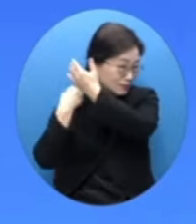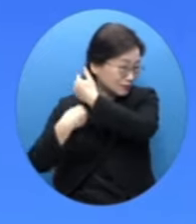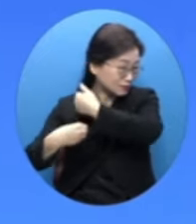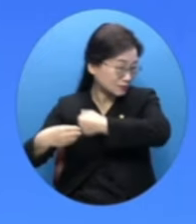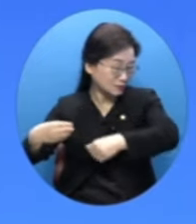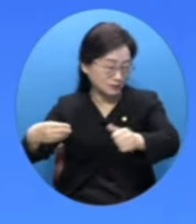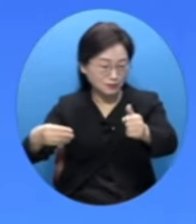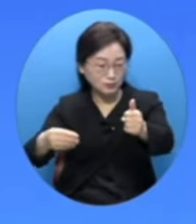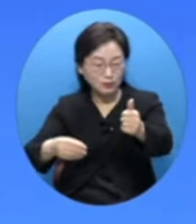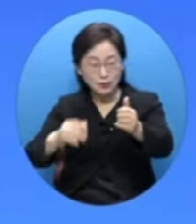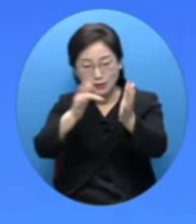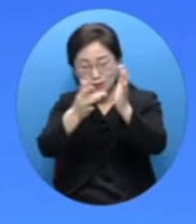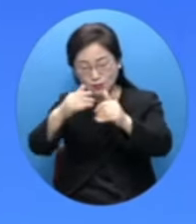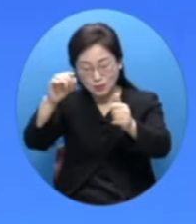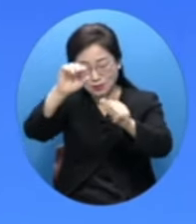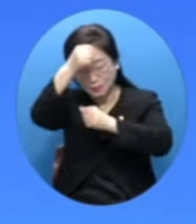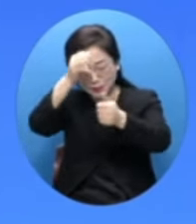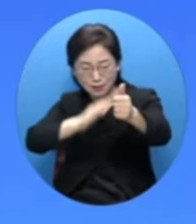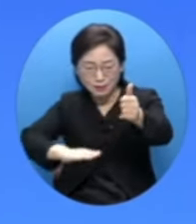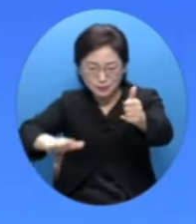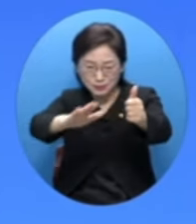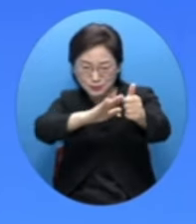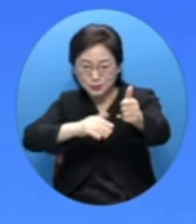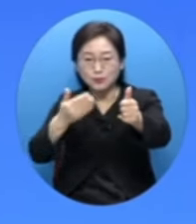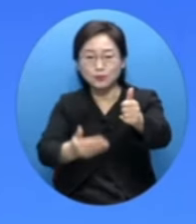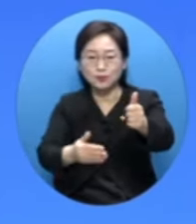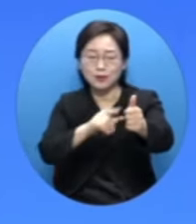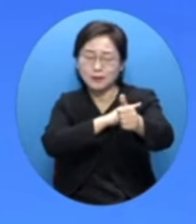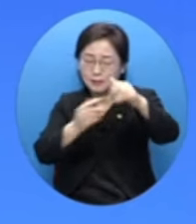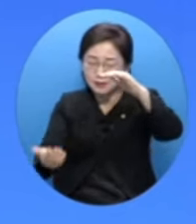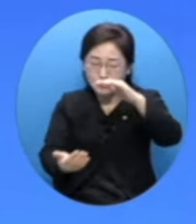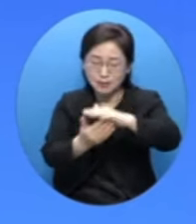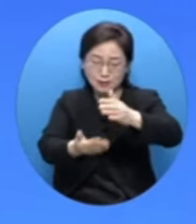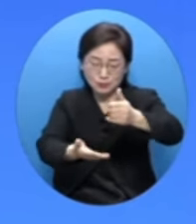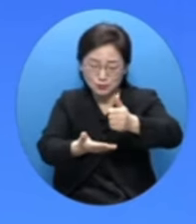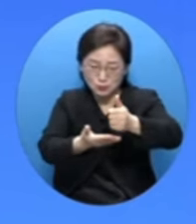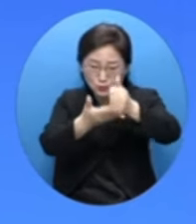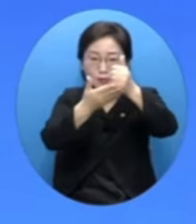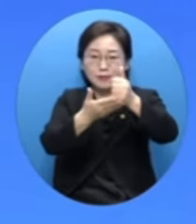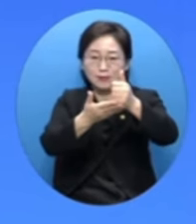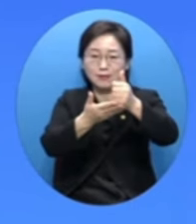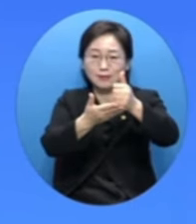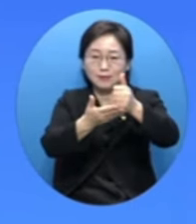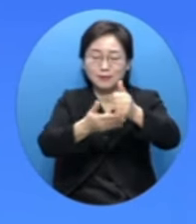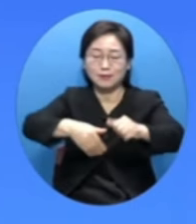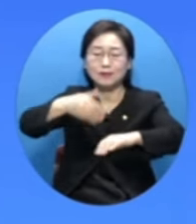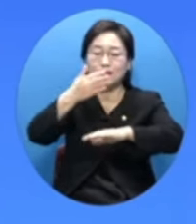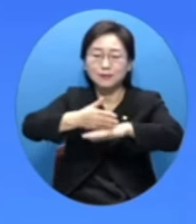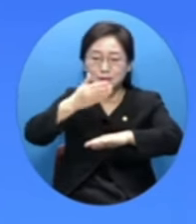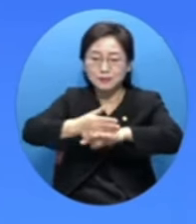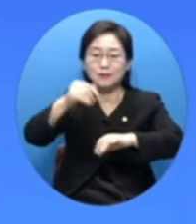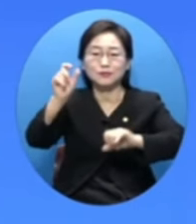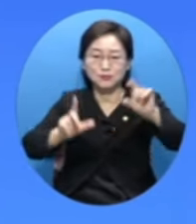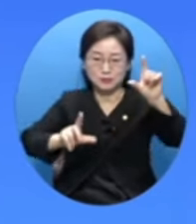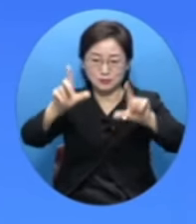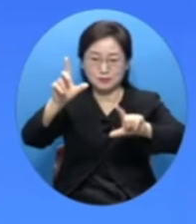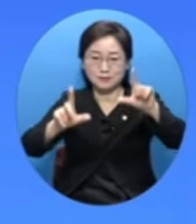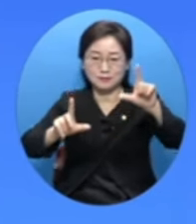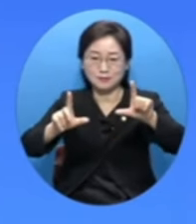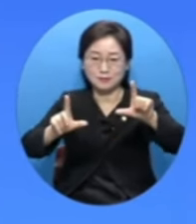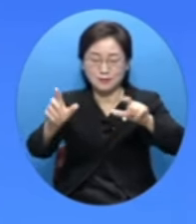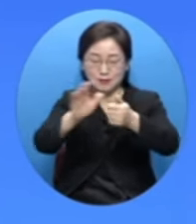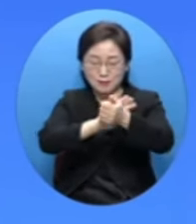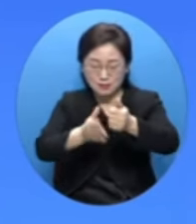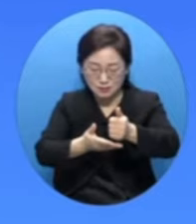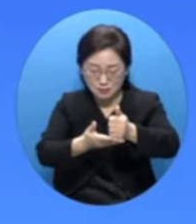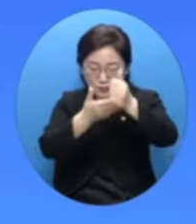발을 닦았습니다. 최고의 존경과 감사의 모습으로 섬김